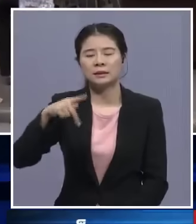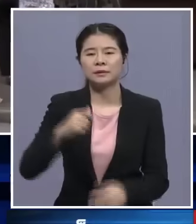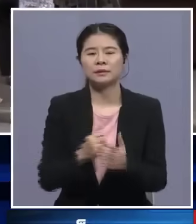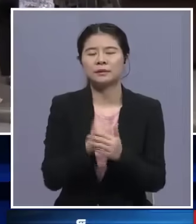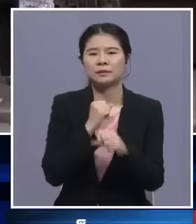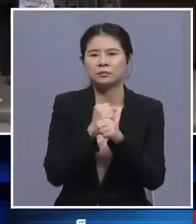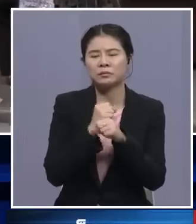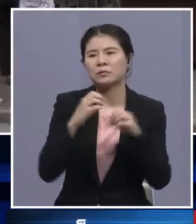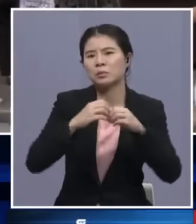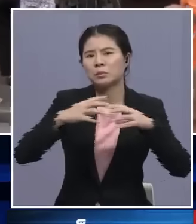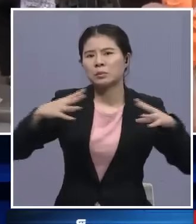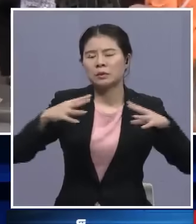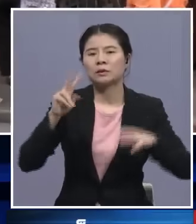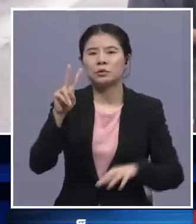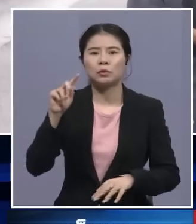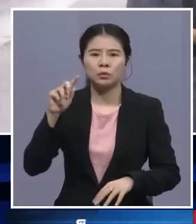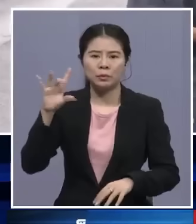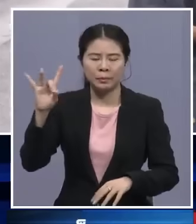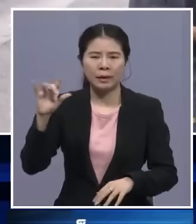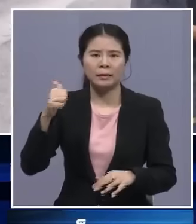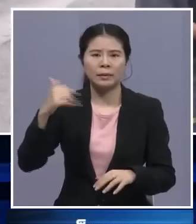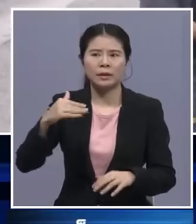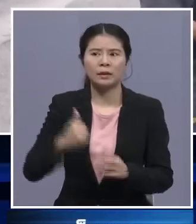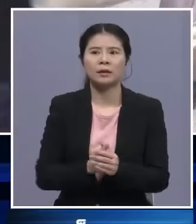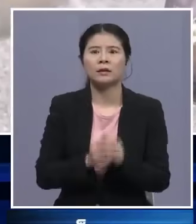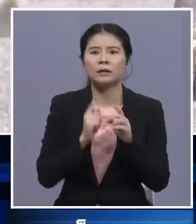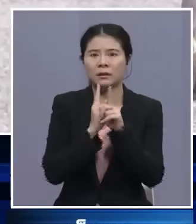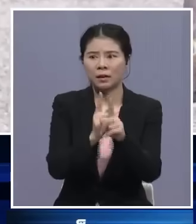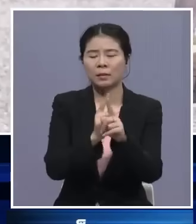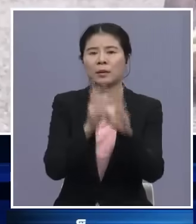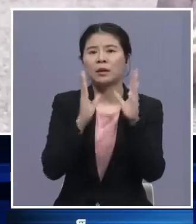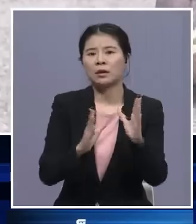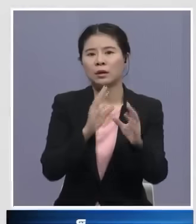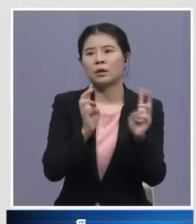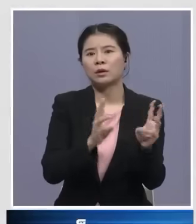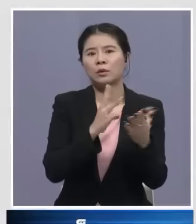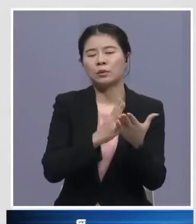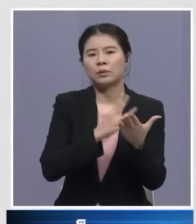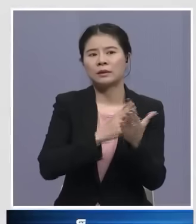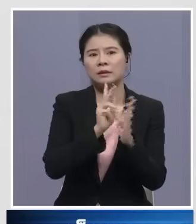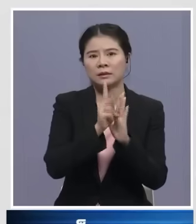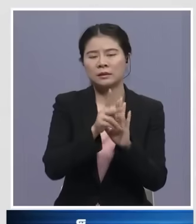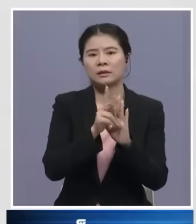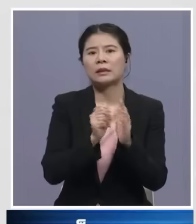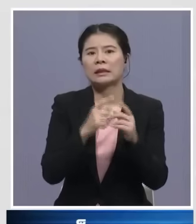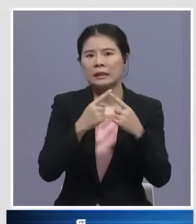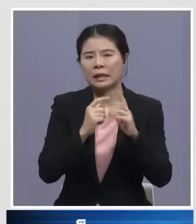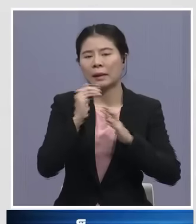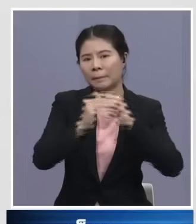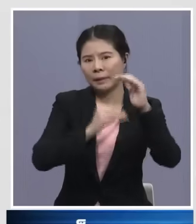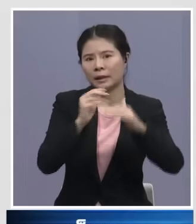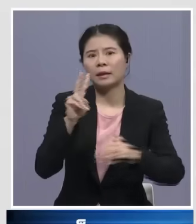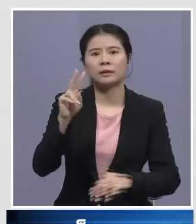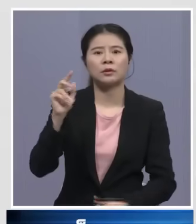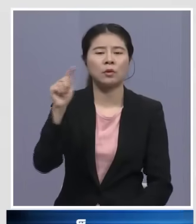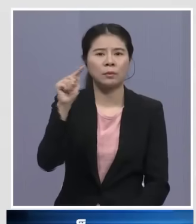สามารถเติบโตได้ถึง 2.8%ดังที่นักวิชาการกล่าวอ้างแต่จะเติบโตเพียงแค่ 2%เท่านั้นฮะเขาก็เลย